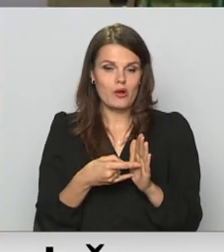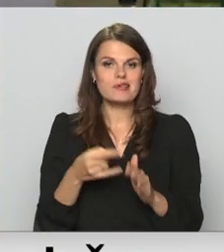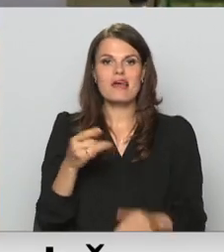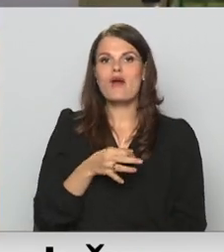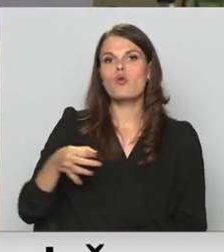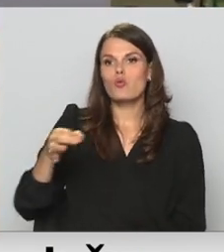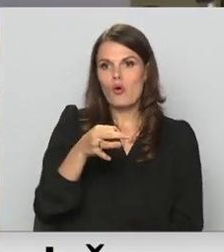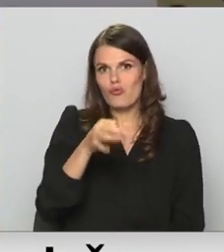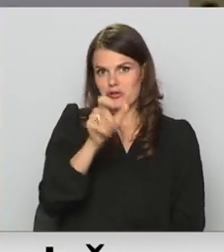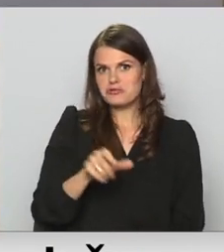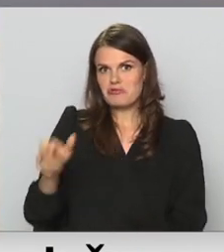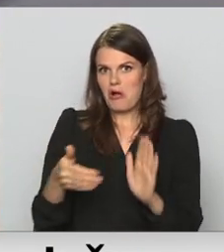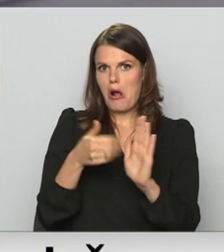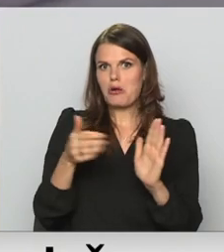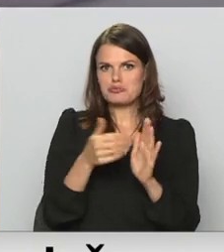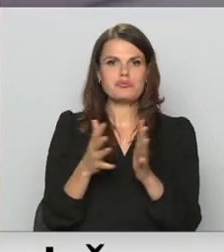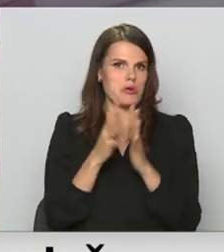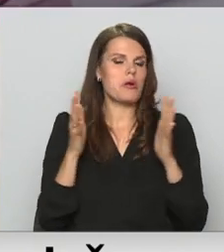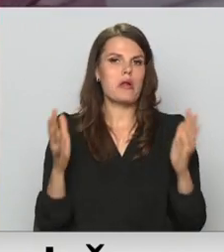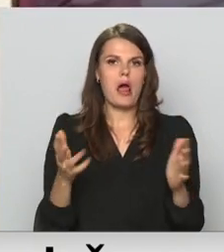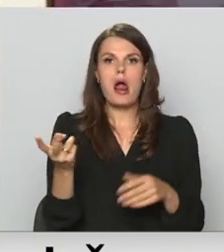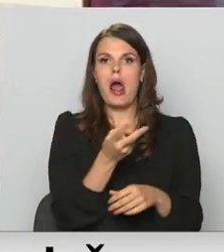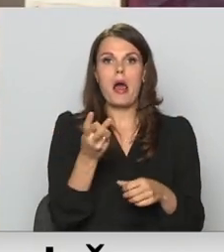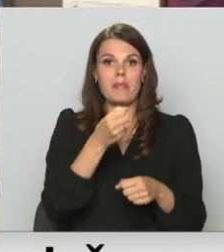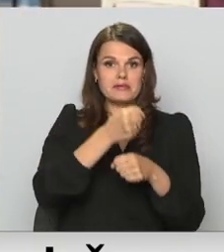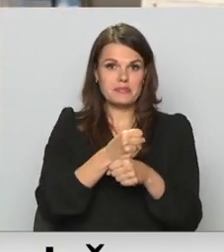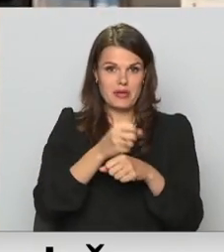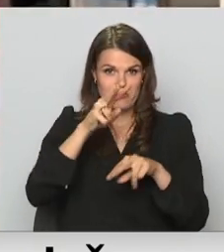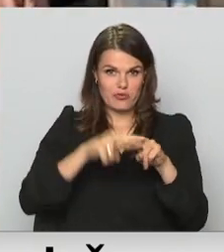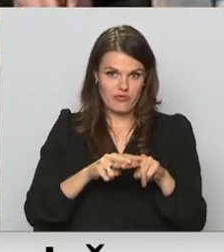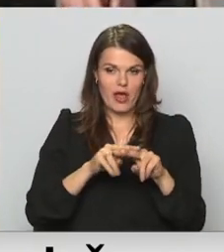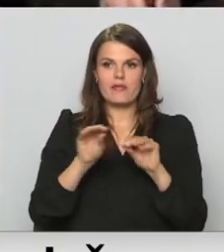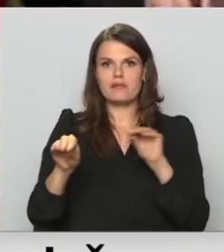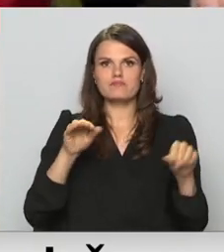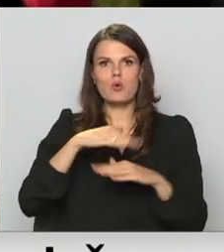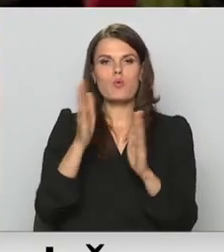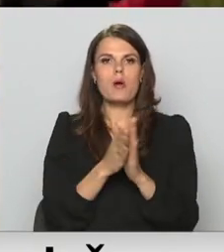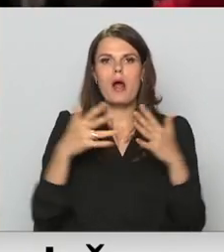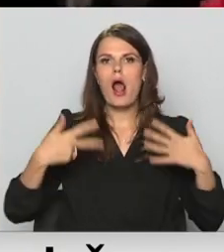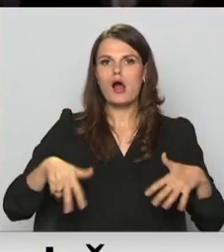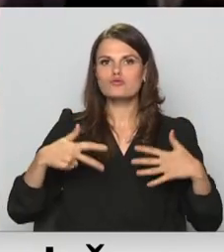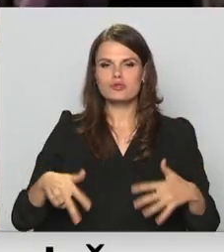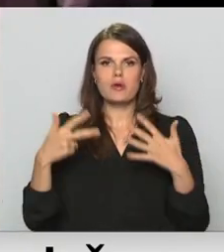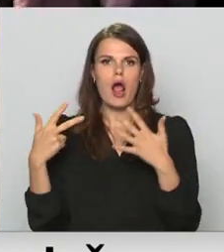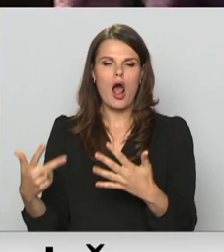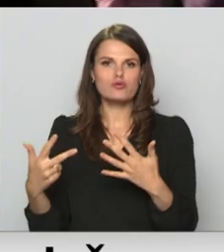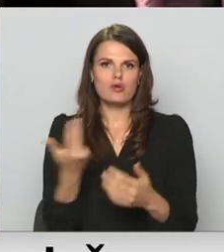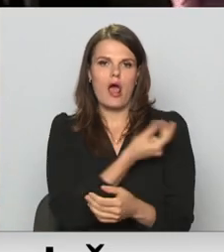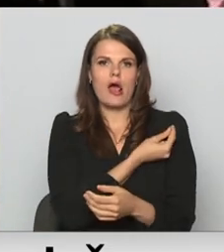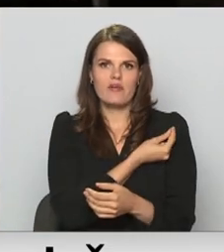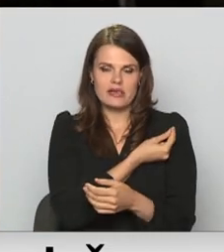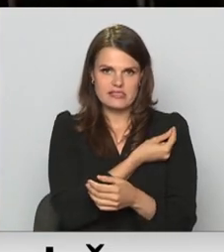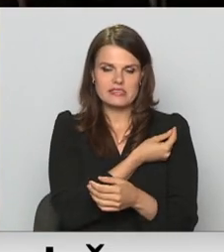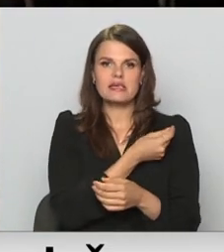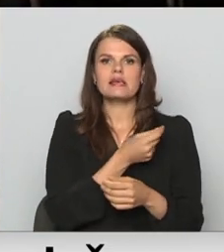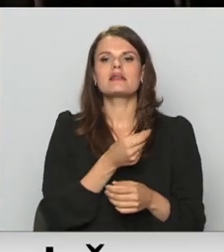novadā iedzīvotāju atsaucība bija liela. Abās pieturvietās tika izlietotas kopumā 88 vakcīnu devas.